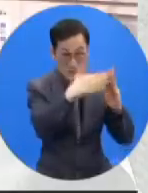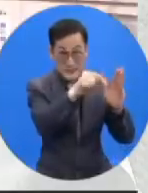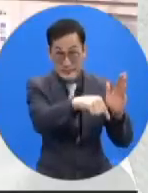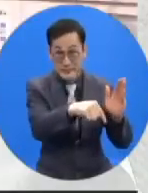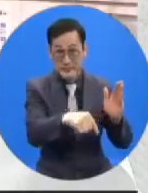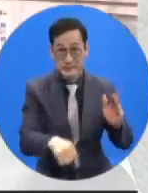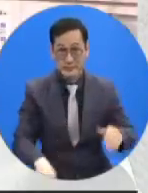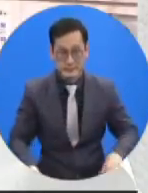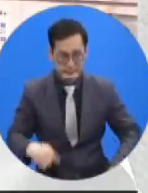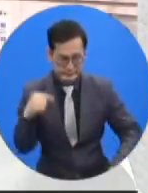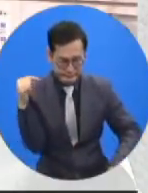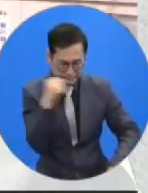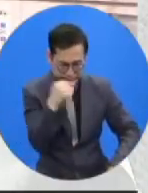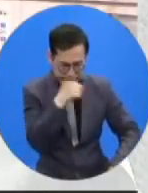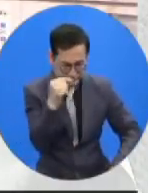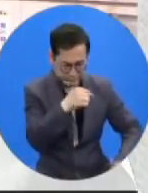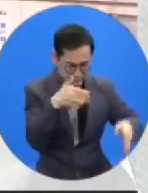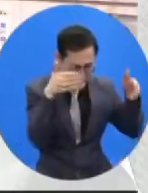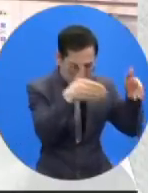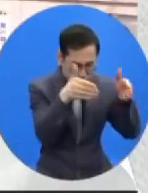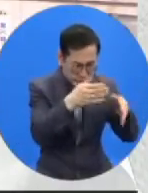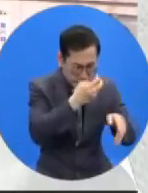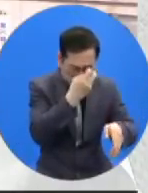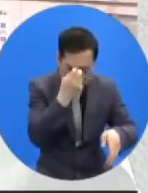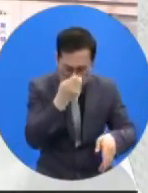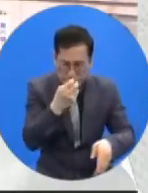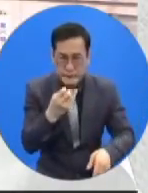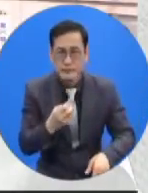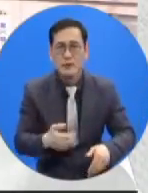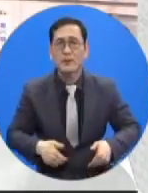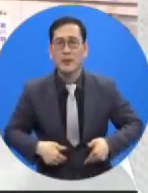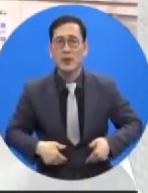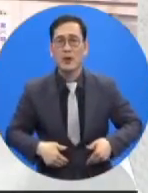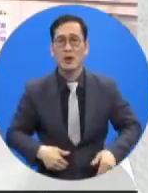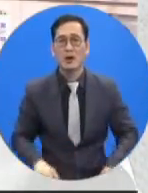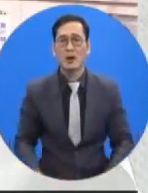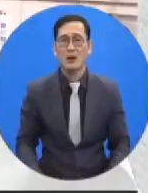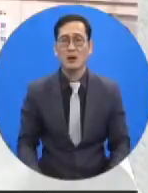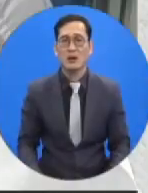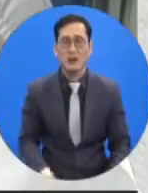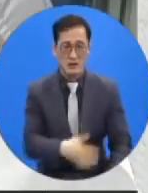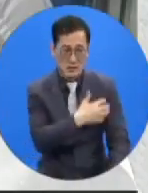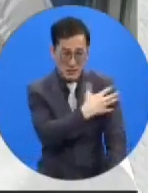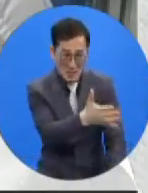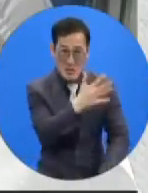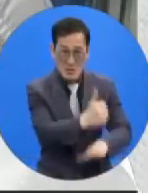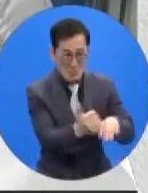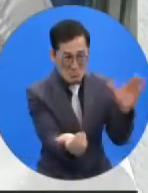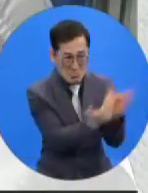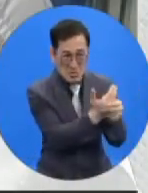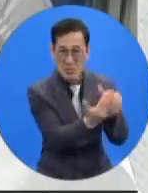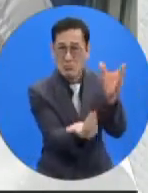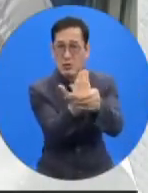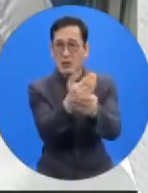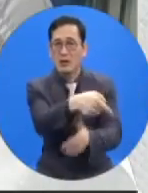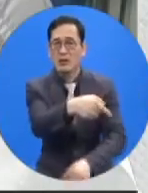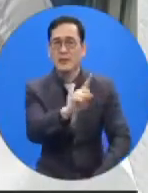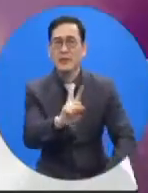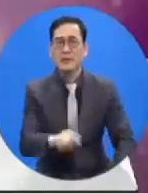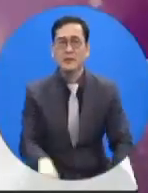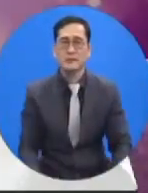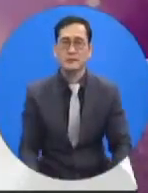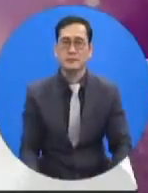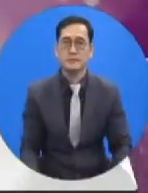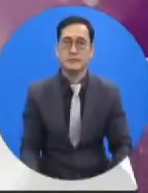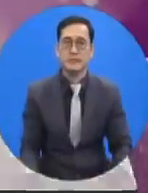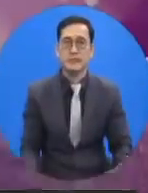코로나 19에 새로운 발언지가 될 수 있다라는 경각심을 가지고 대처를 좀 해야 된다는 저는 말씀을 드리고 있습니다. 아니 박 총장님 그